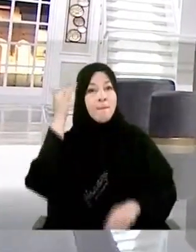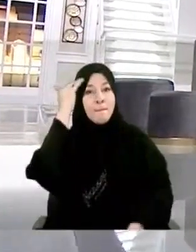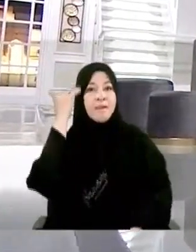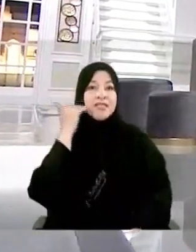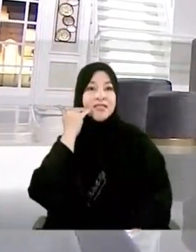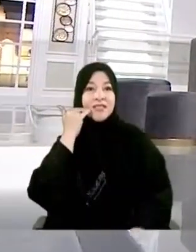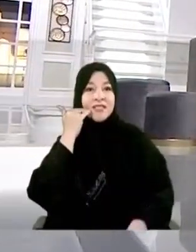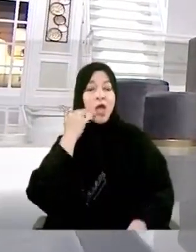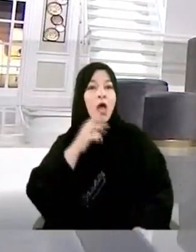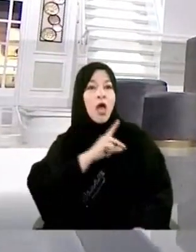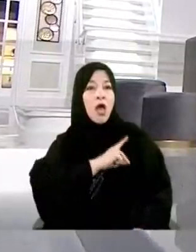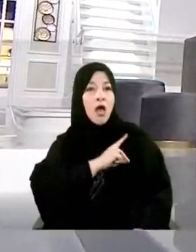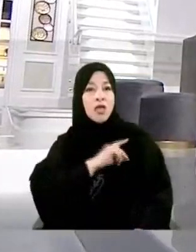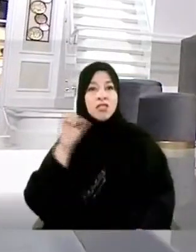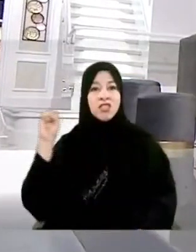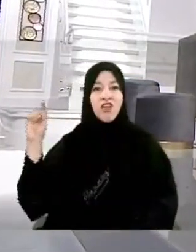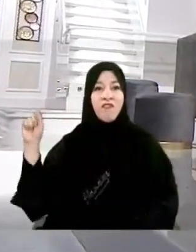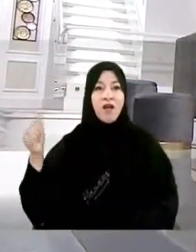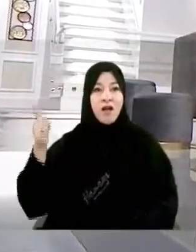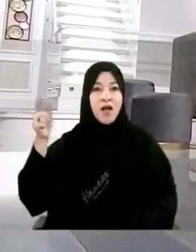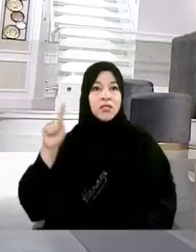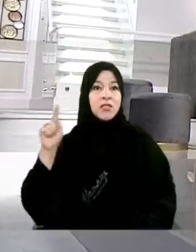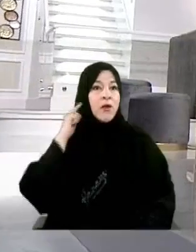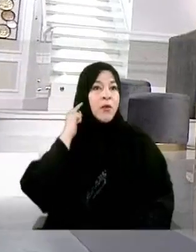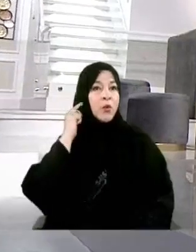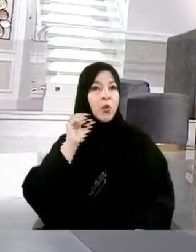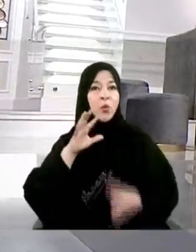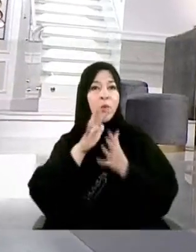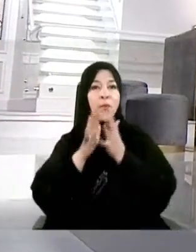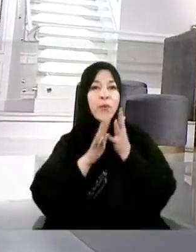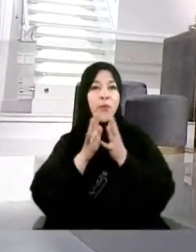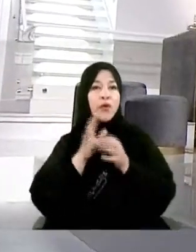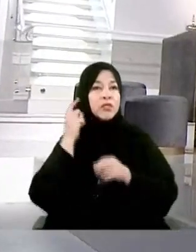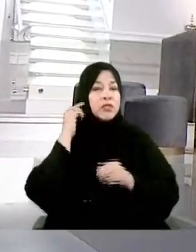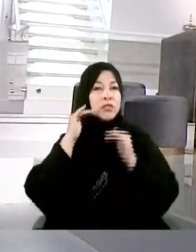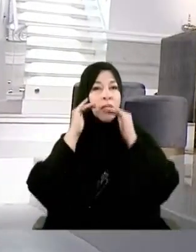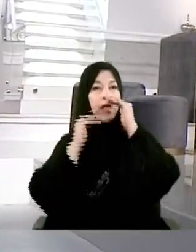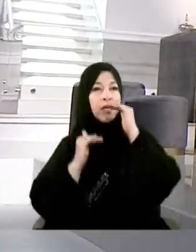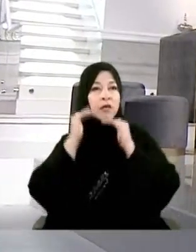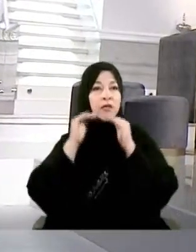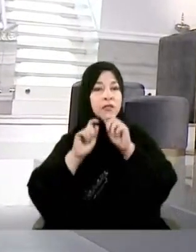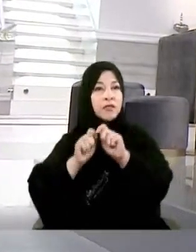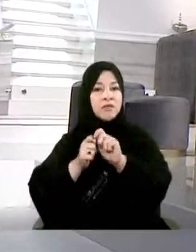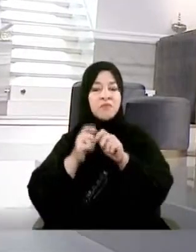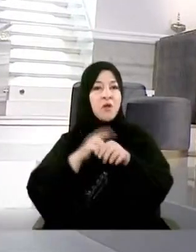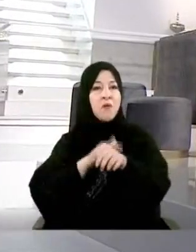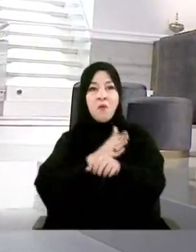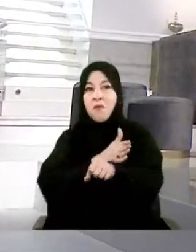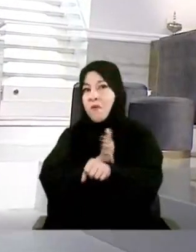أنك تشاركين عن طريق الاتصال المرئي، لو تخفض صوت التلفاز وتسمعينا من الهاتف مباشرة، لأنه يبدو أن هناك تأخر